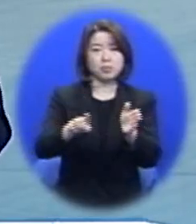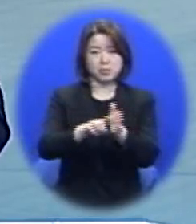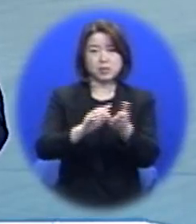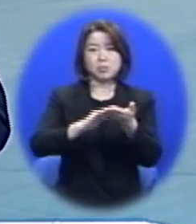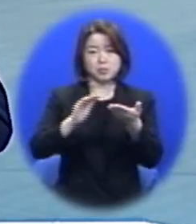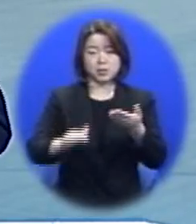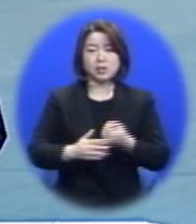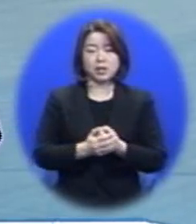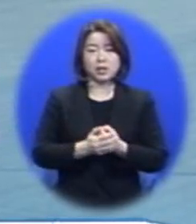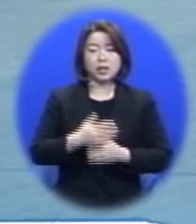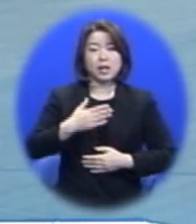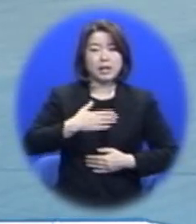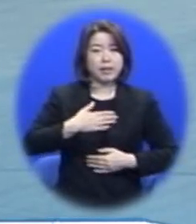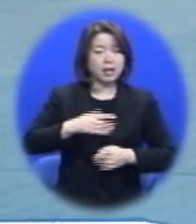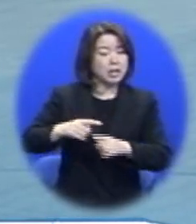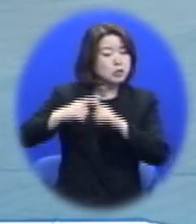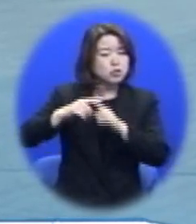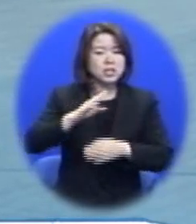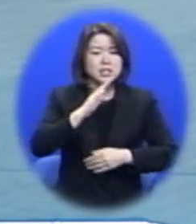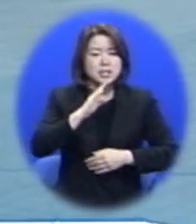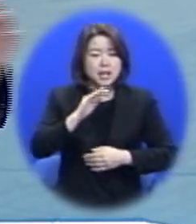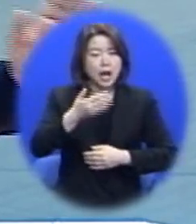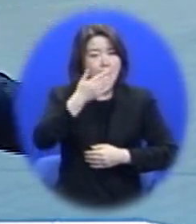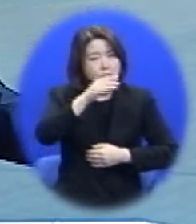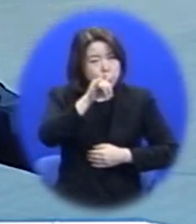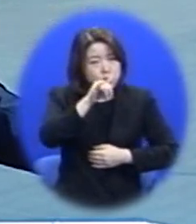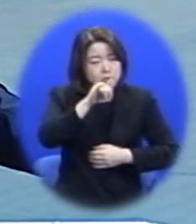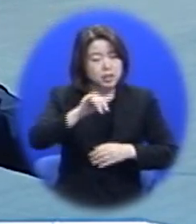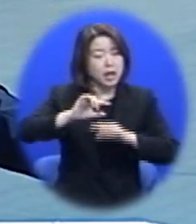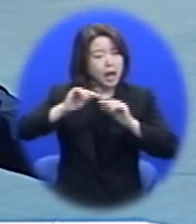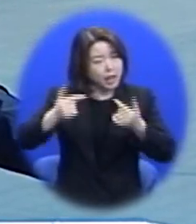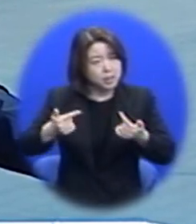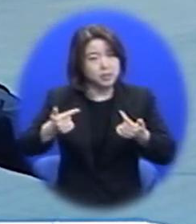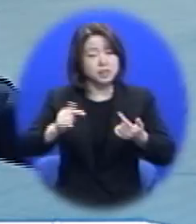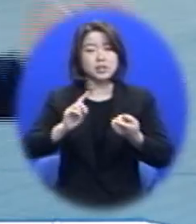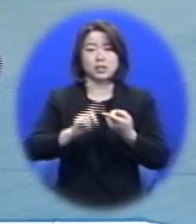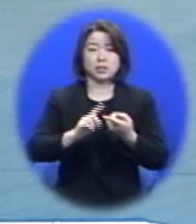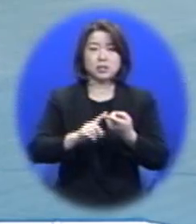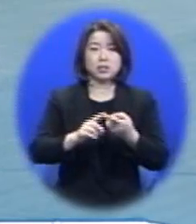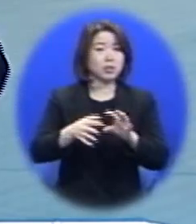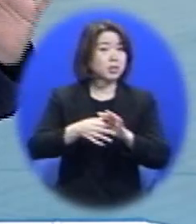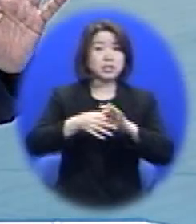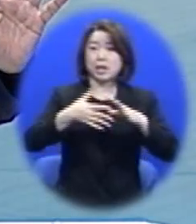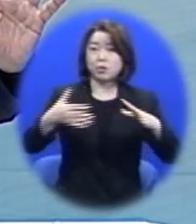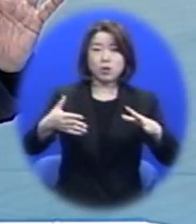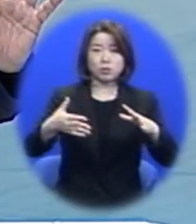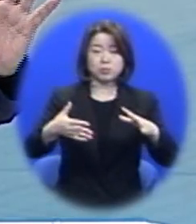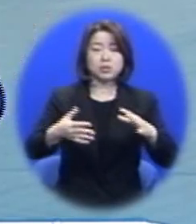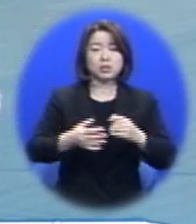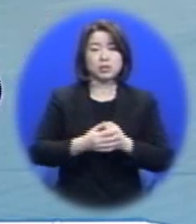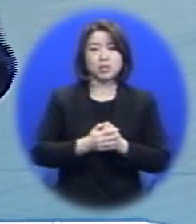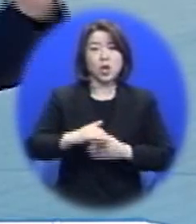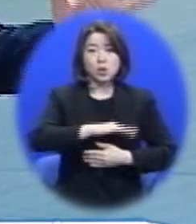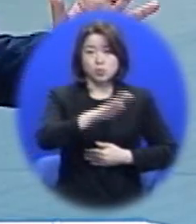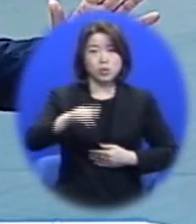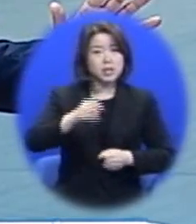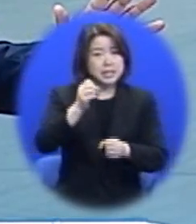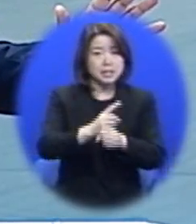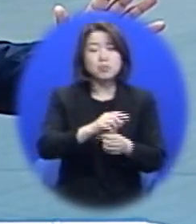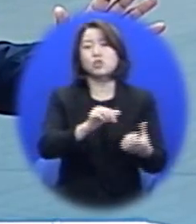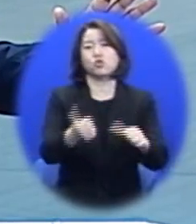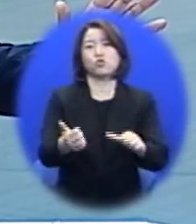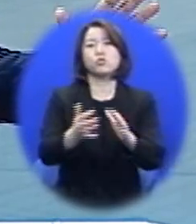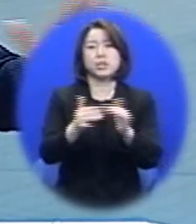내가 순교를 실제로 하게 될지 또는 순교를 하지 않게 될지 상관없이 우리는 이미 죽은